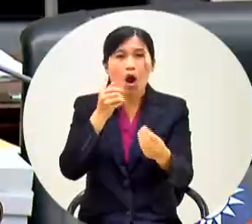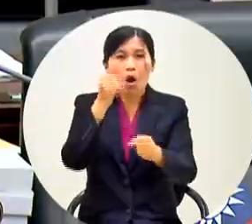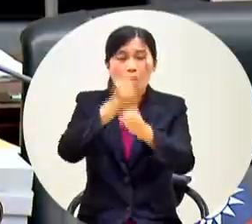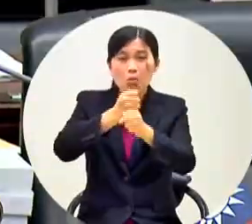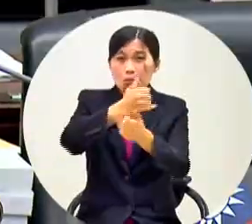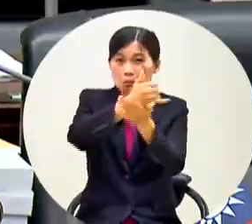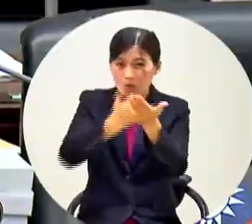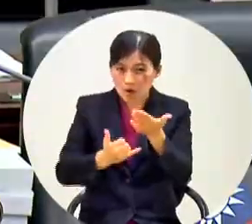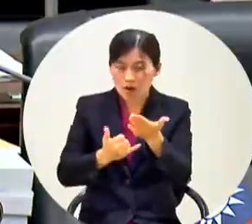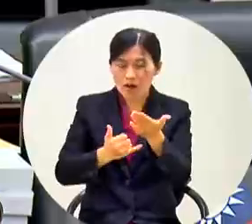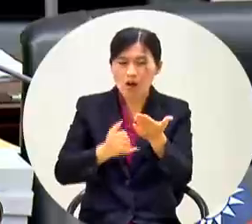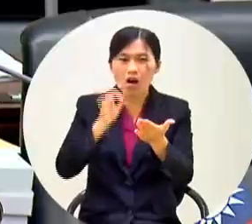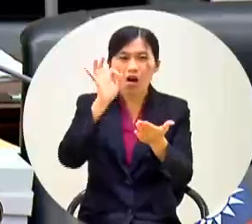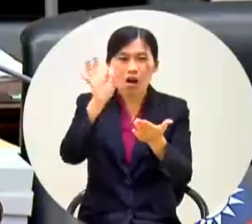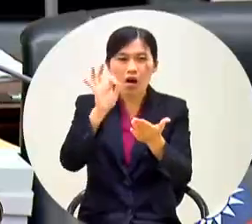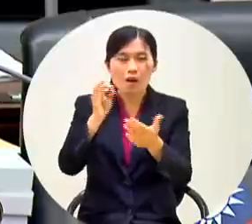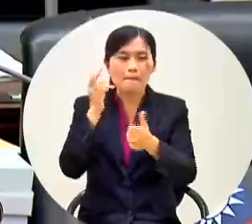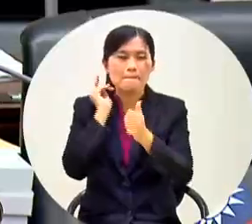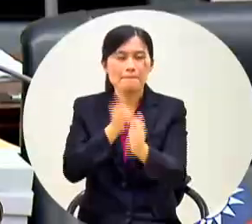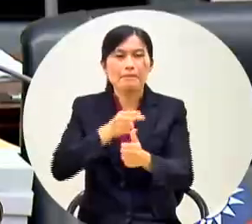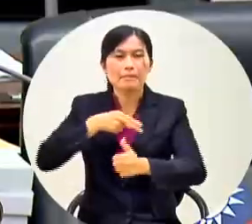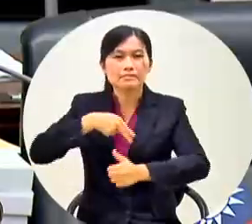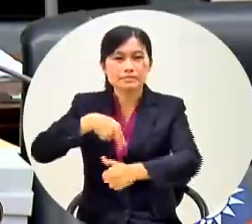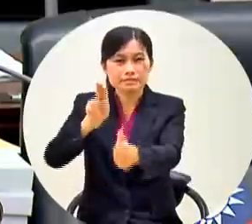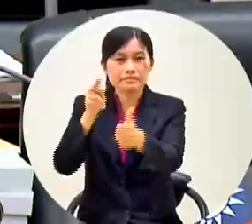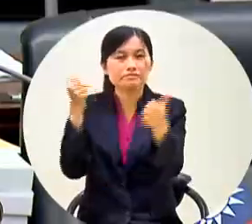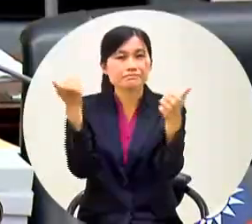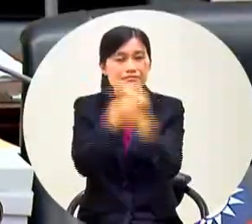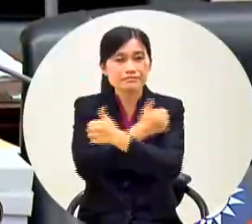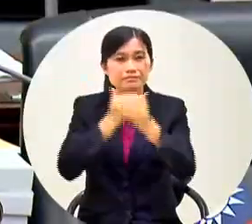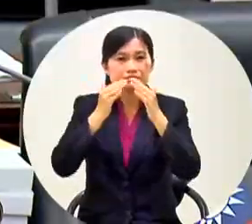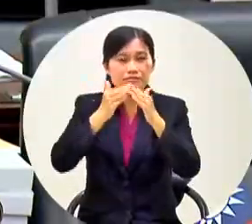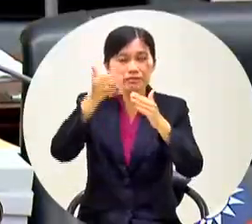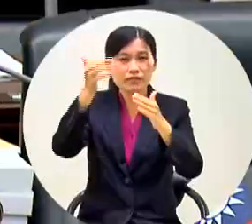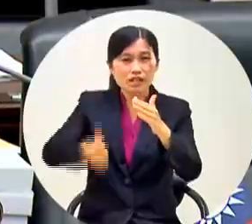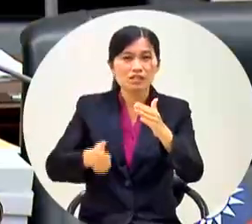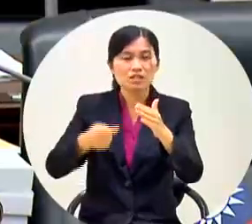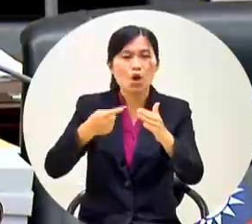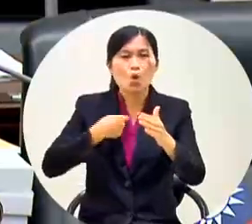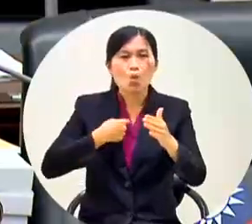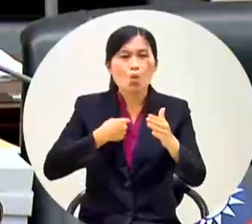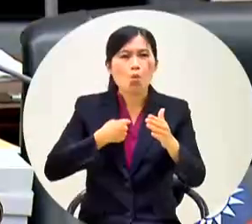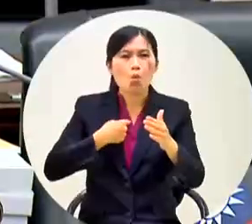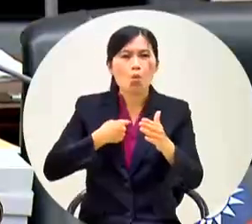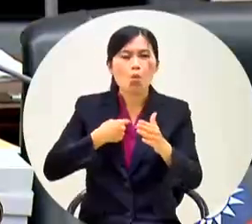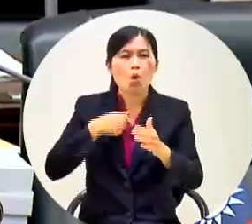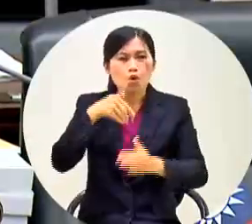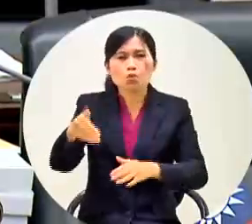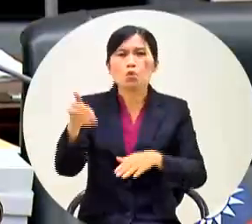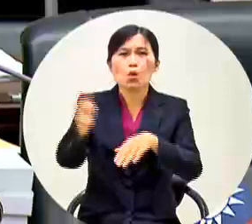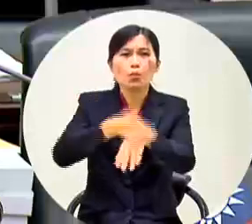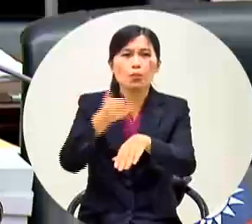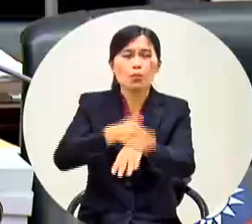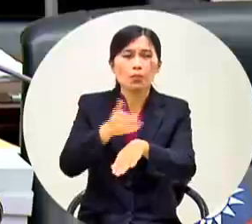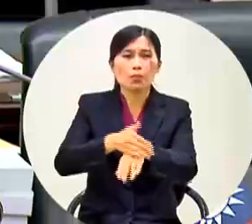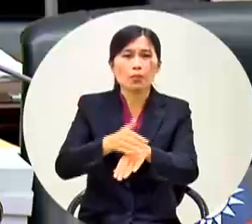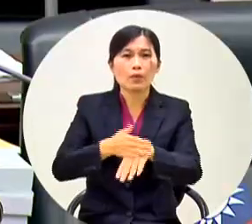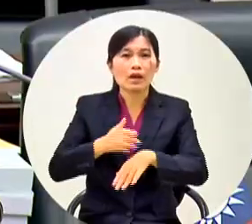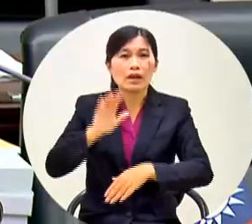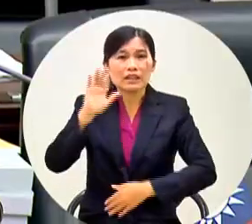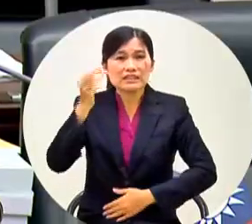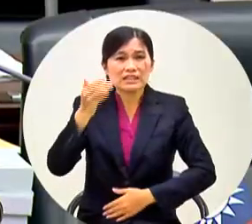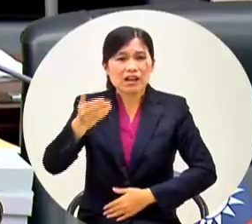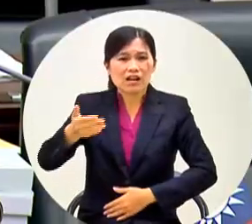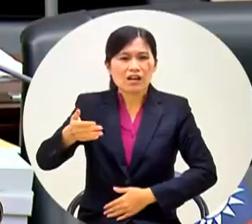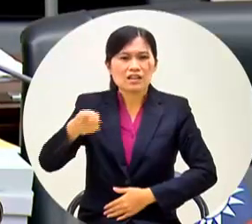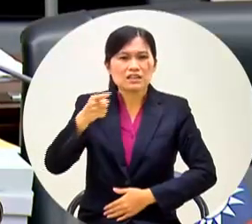理市长，我们民进党团没有理由拒绝他报告。可是当时竞选的时候